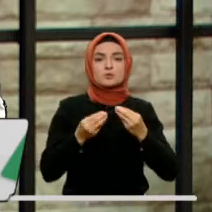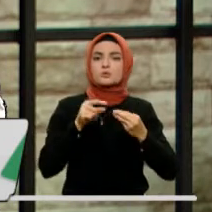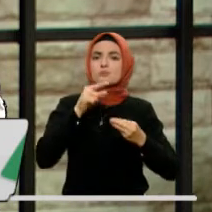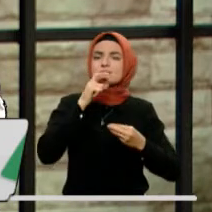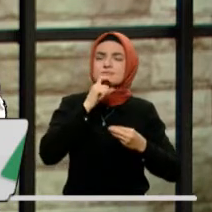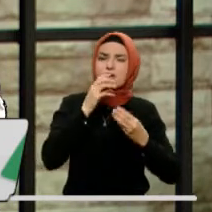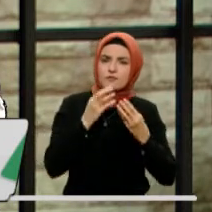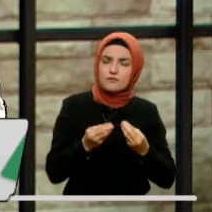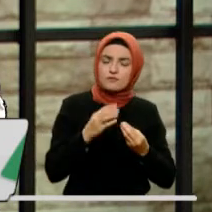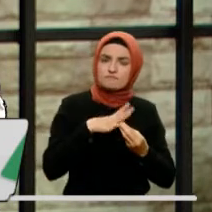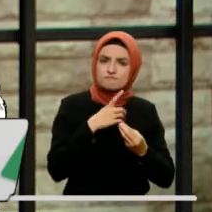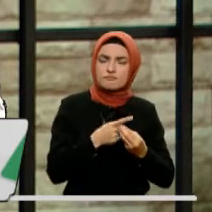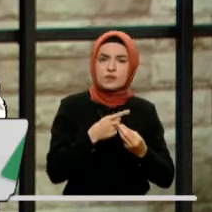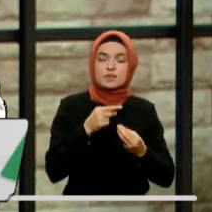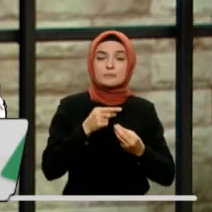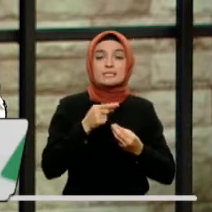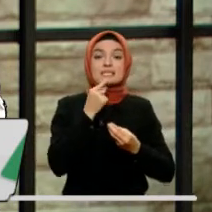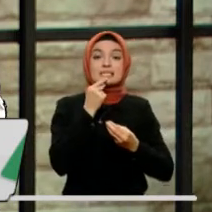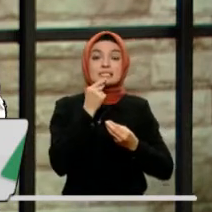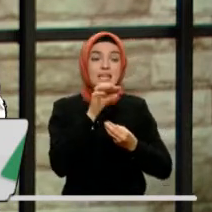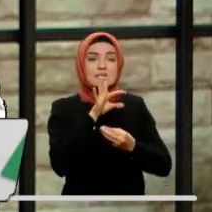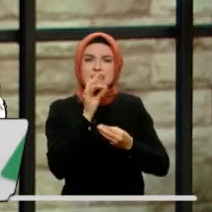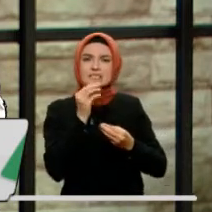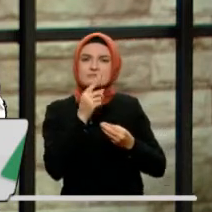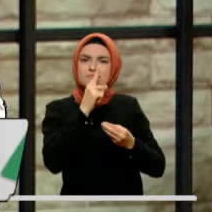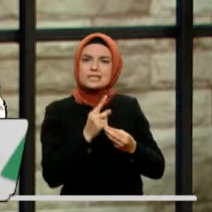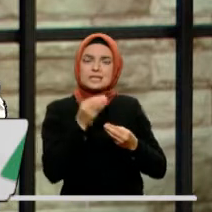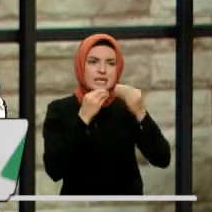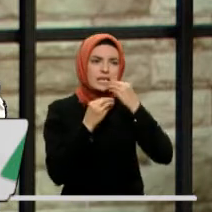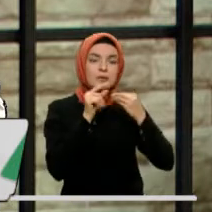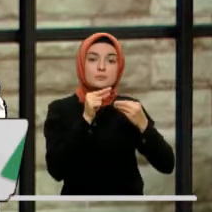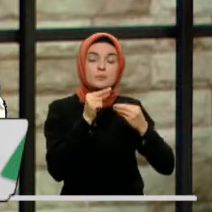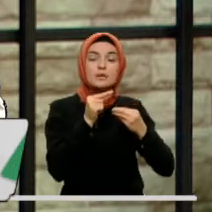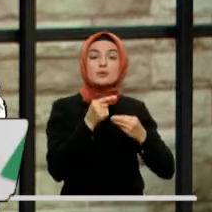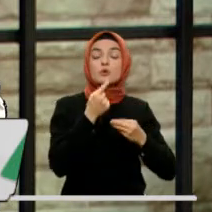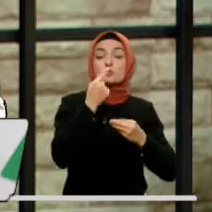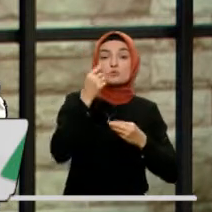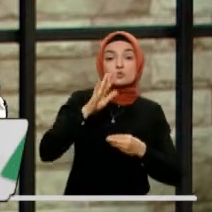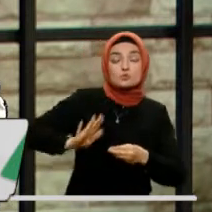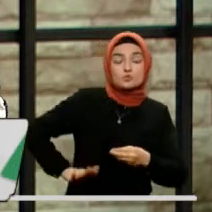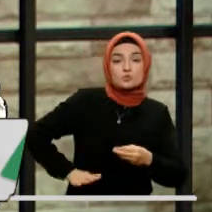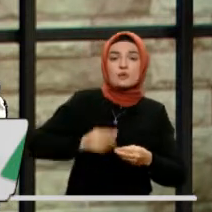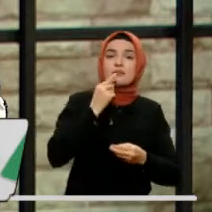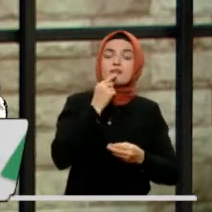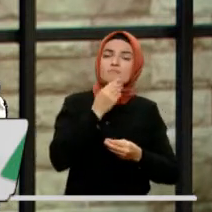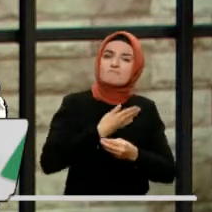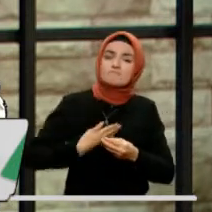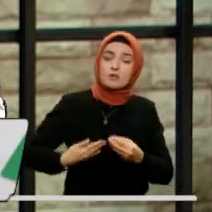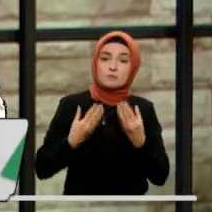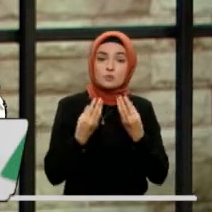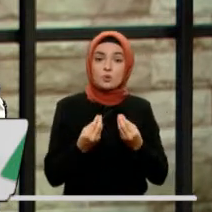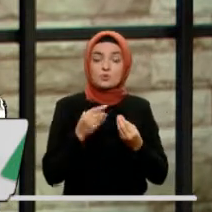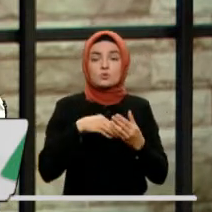besin, ilk tattırılan ek besin tatlı seçildiği zaman çocuğun damak tadını aslında tatlıya doğru meylettirmiş oluyoruz.